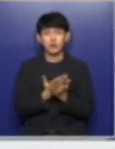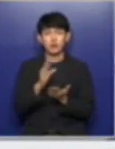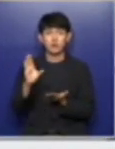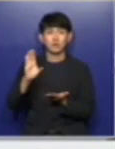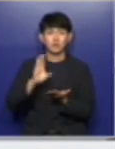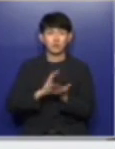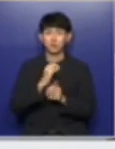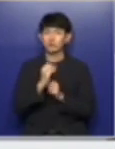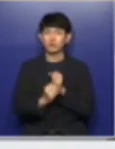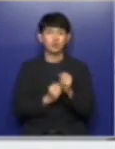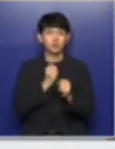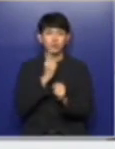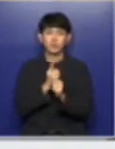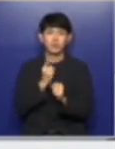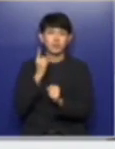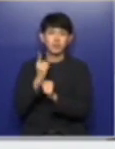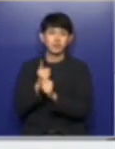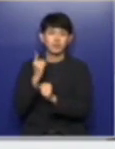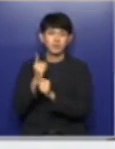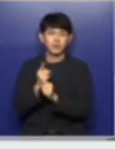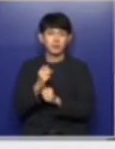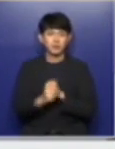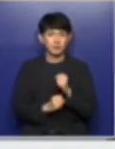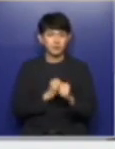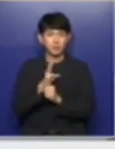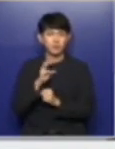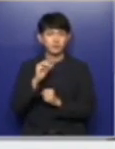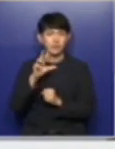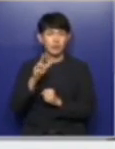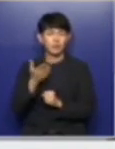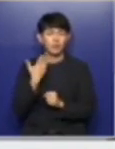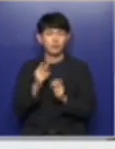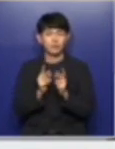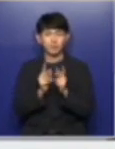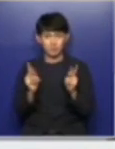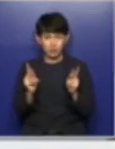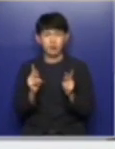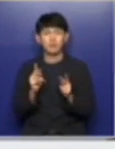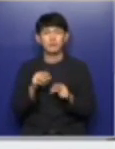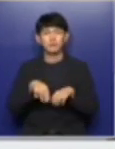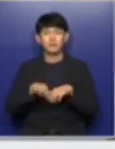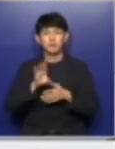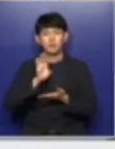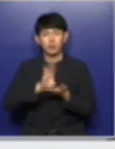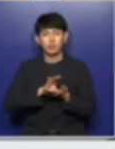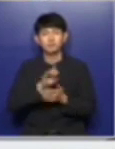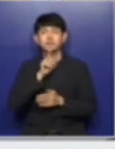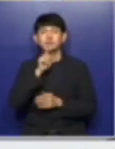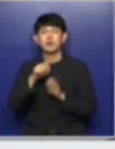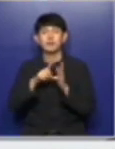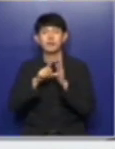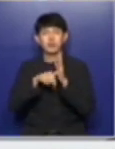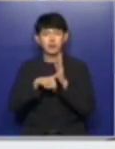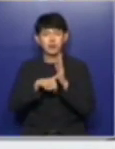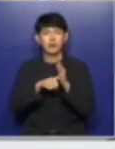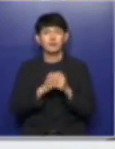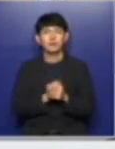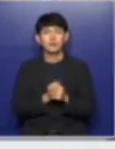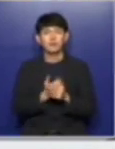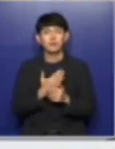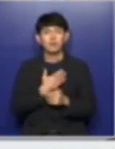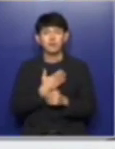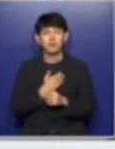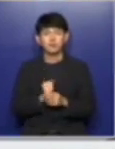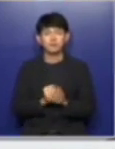ทุกปีครับปี63ผมเป็นกรรมการงบประมาณก็มีโอกาสได้พูดคุยสักถามท่านเลขาธิการนะครับในฐานะที่เป็นผู้นำ